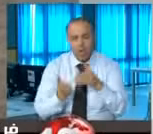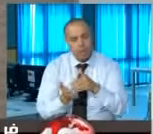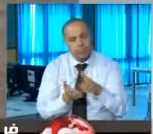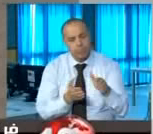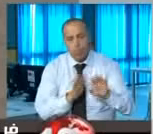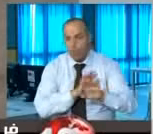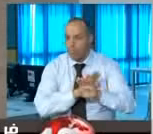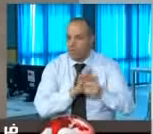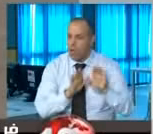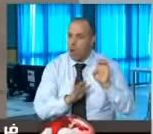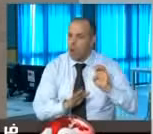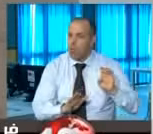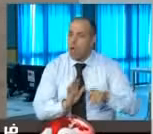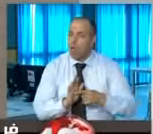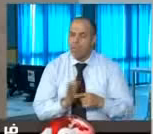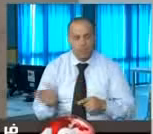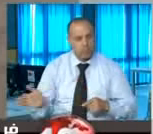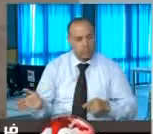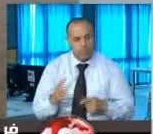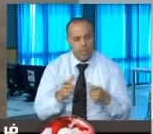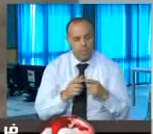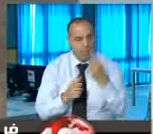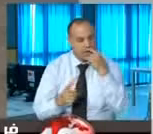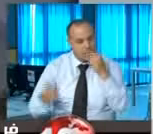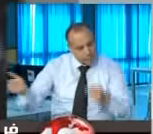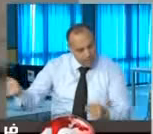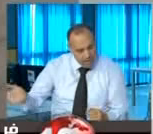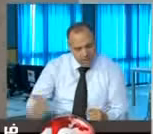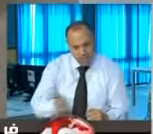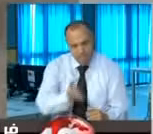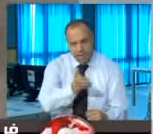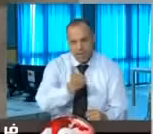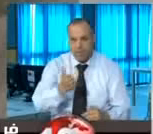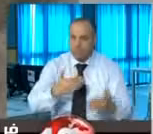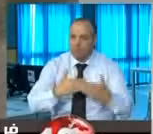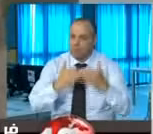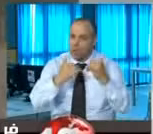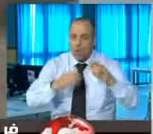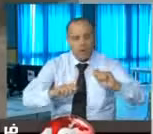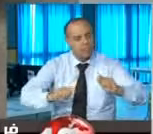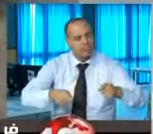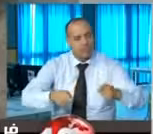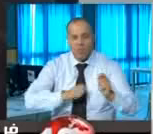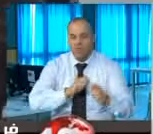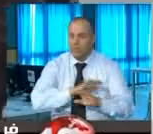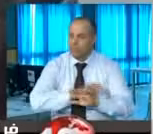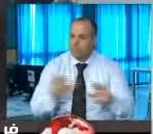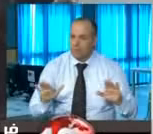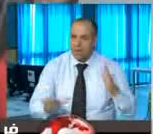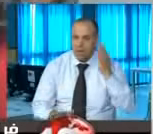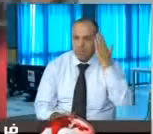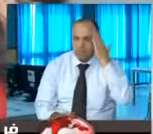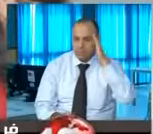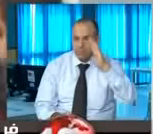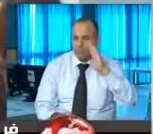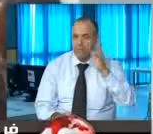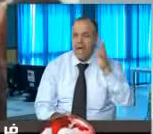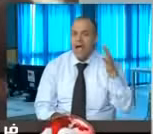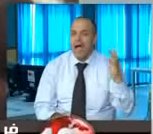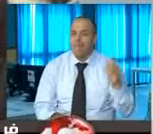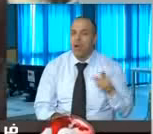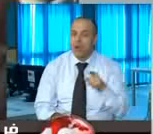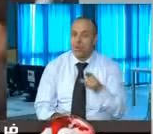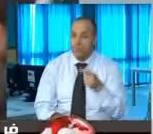مسبوقة في أوروبا بدأتها السلطات الفرنسية لإغلاق المخيم المؤقت الذي يعرف بمخيم الغابة،